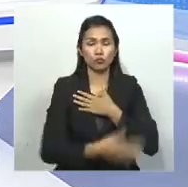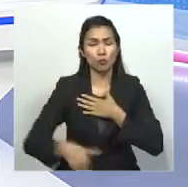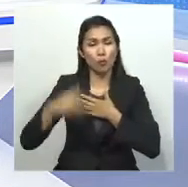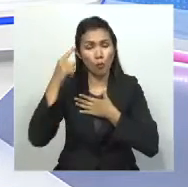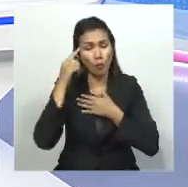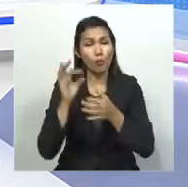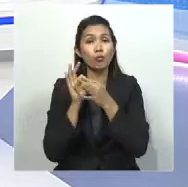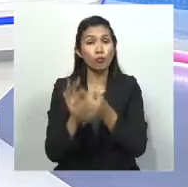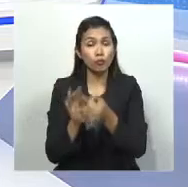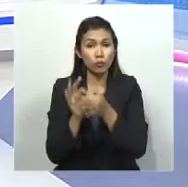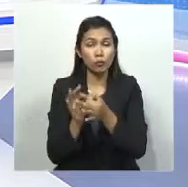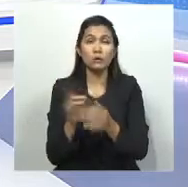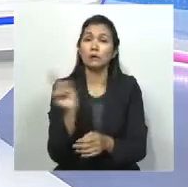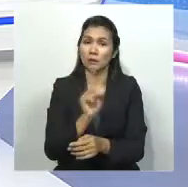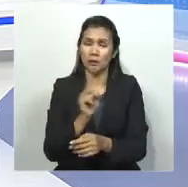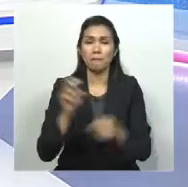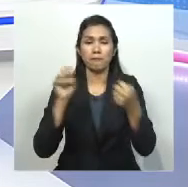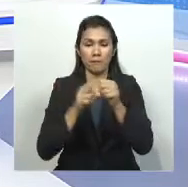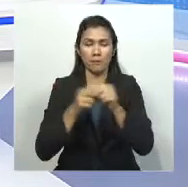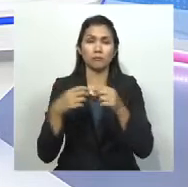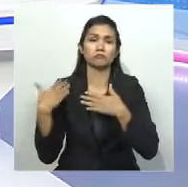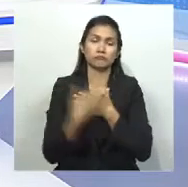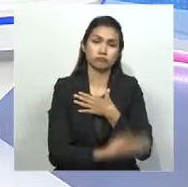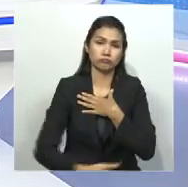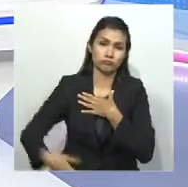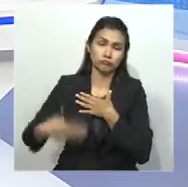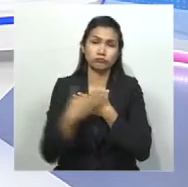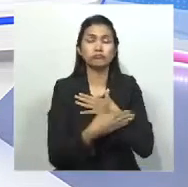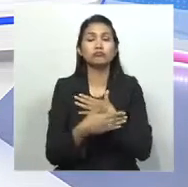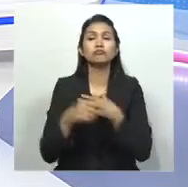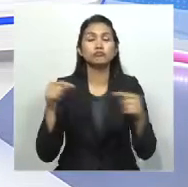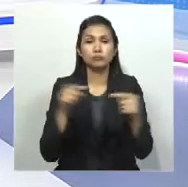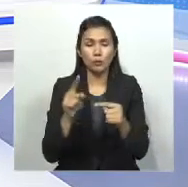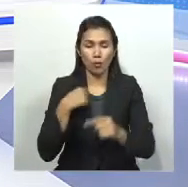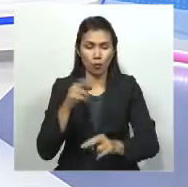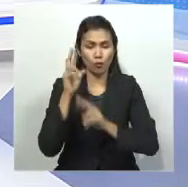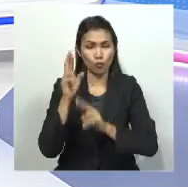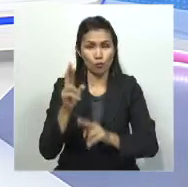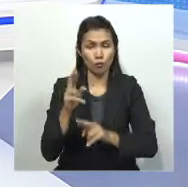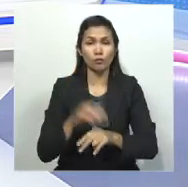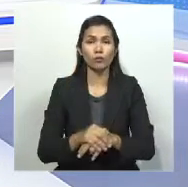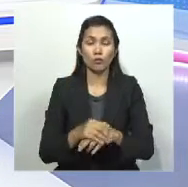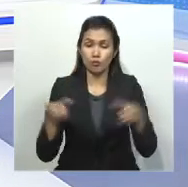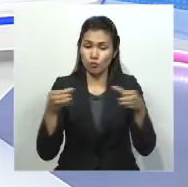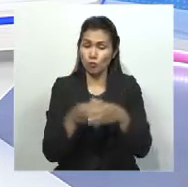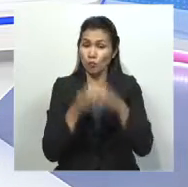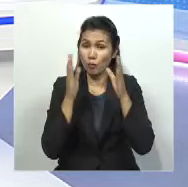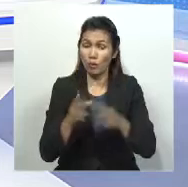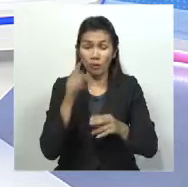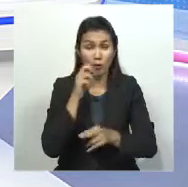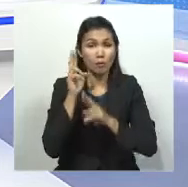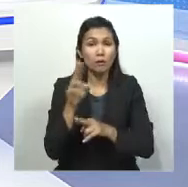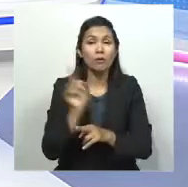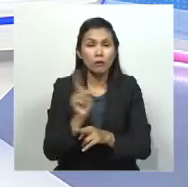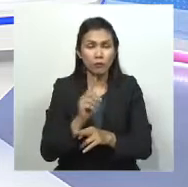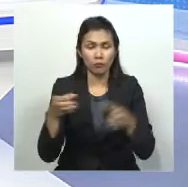ห่วงขึ้นมานะคะโดยเฉพาะเรื่องของปัญหาสุขภาพของประชาชนที่อยู่ในพื้นที่เฝ้าระวังกลุ่มที่ต้องเฝ้าระวังเป็นพิ